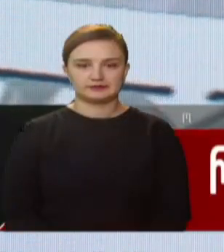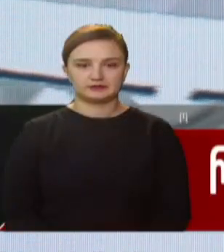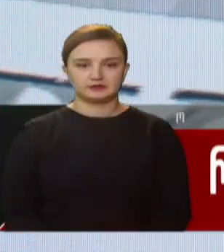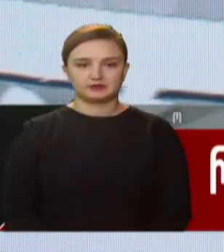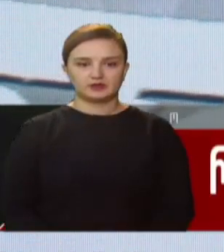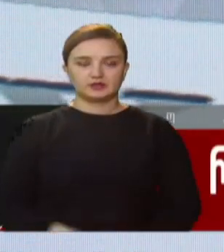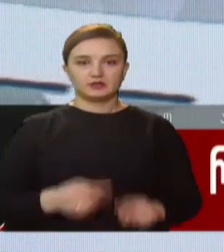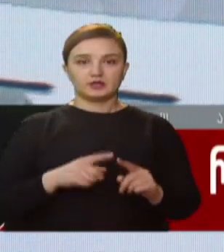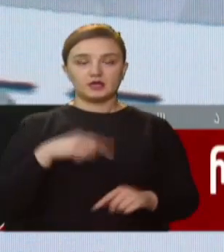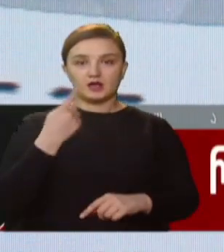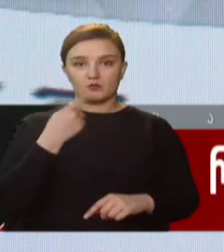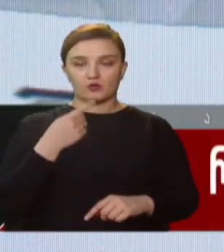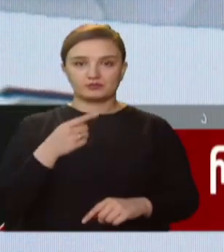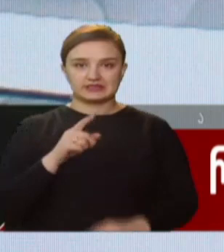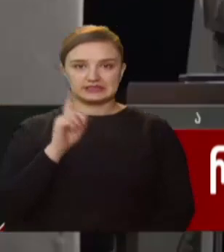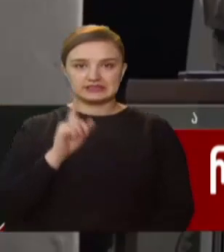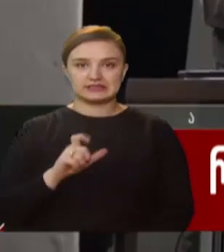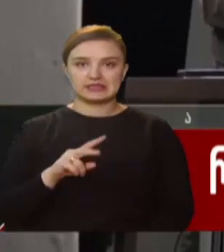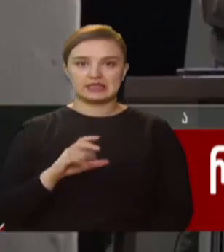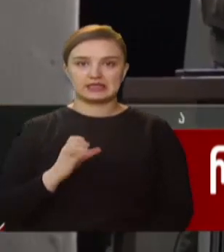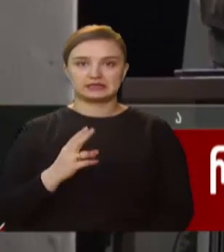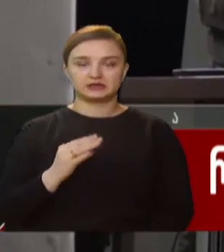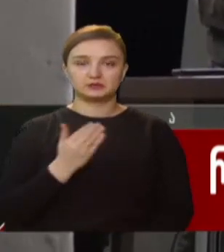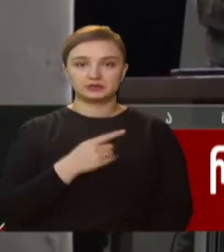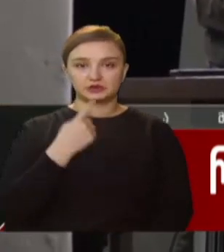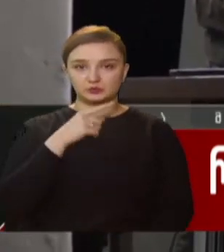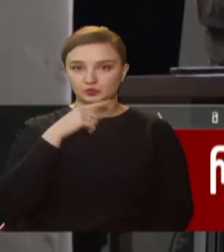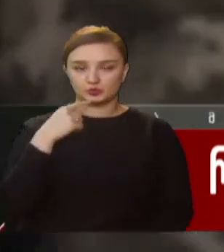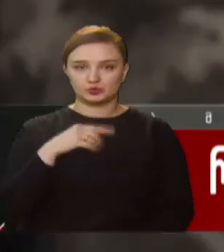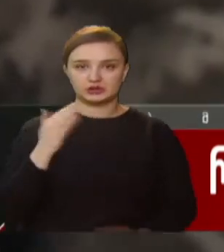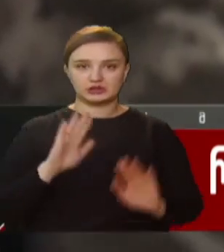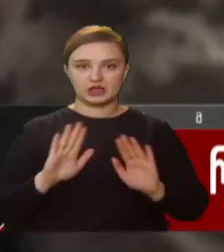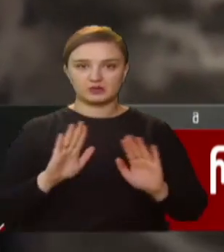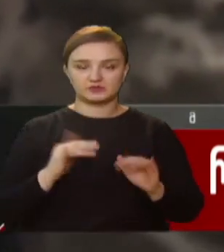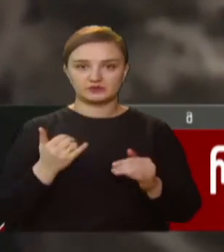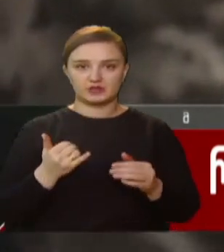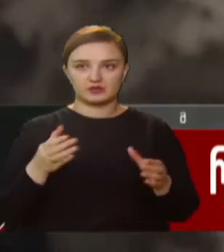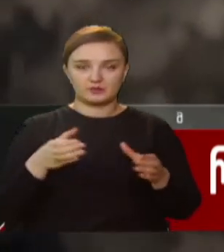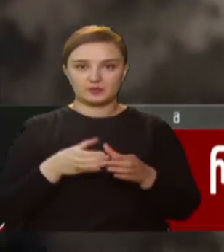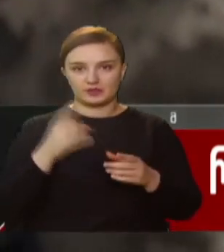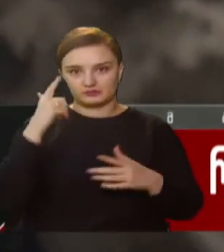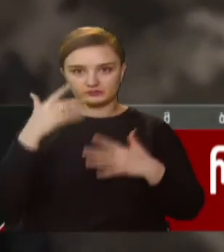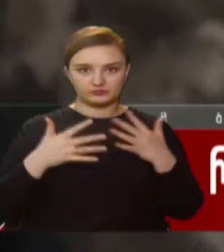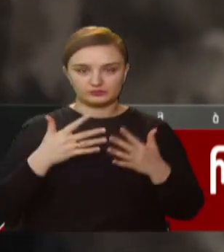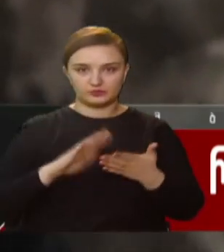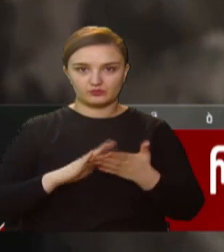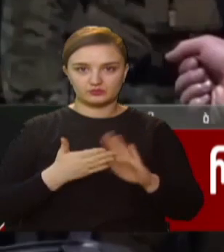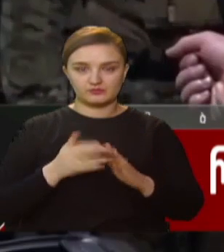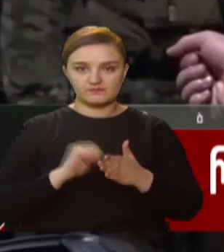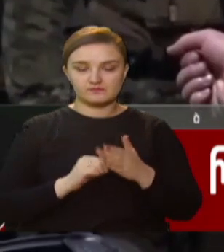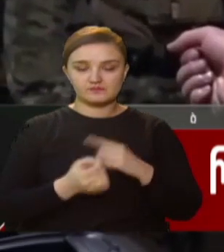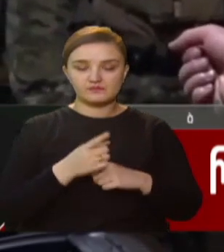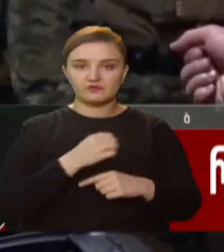წინსვლა შეაჩეროს აცხადებს Volodymyr Zelensky. Მისი თქმით რუსეთის ხელმძღვანელობა ახლა განწირულ მდგომარეობაშია რაც გამოწვეულია